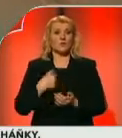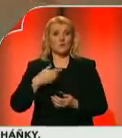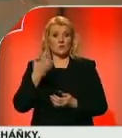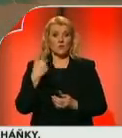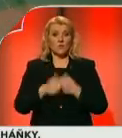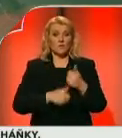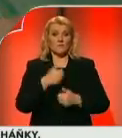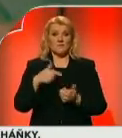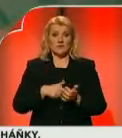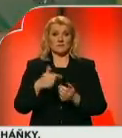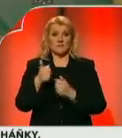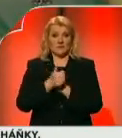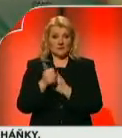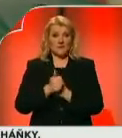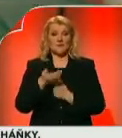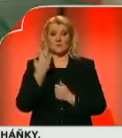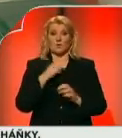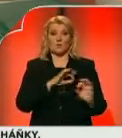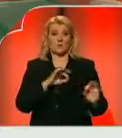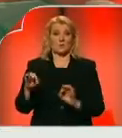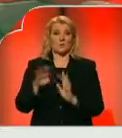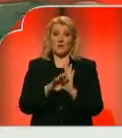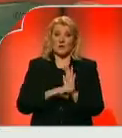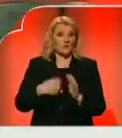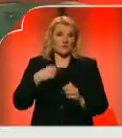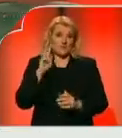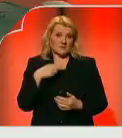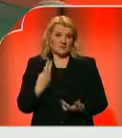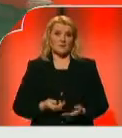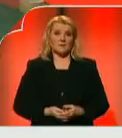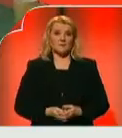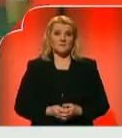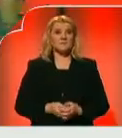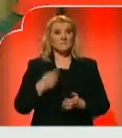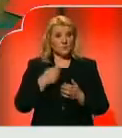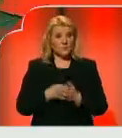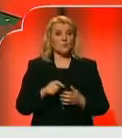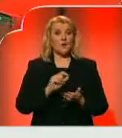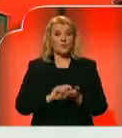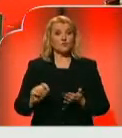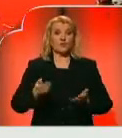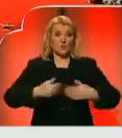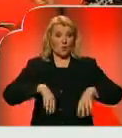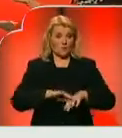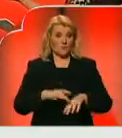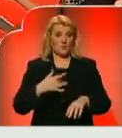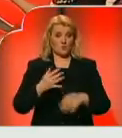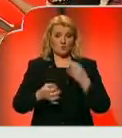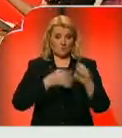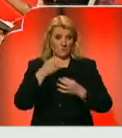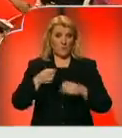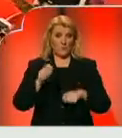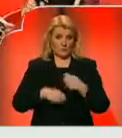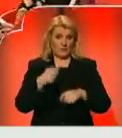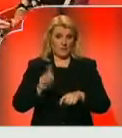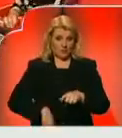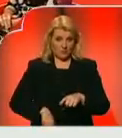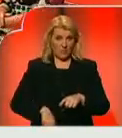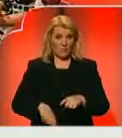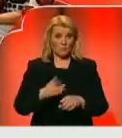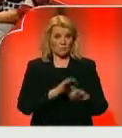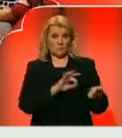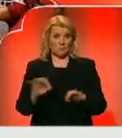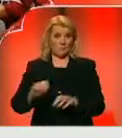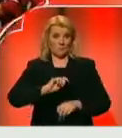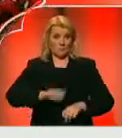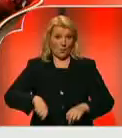roce 2011, kdy se připravovala ta legislativa, neznal. Takže podle vás Úřad pro ochranu osobních údajů v tomto pochybil, pokuta je na stole a podle vás